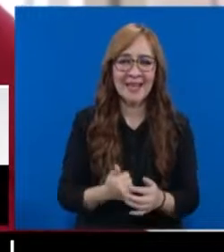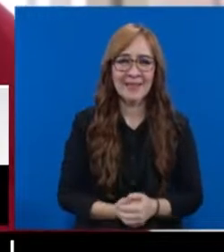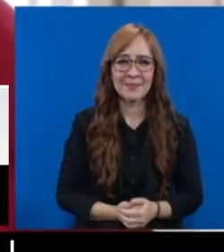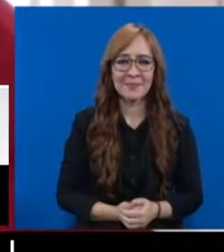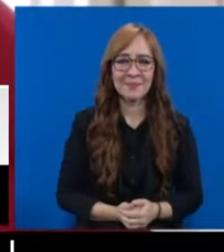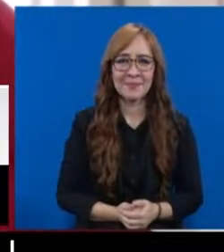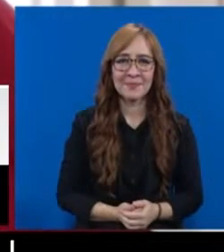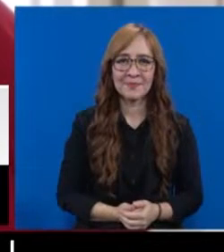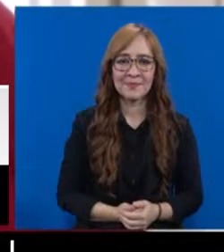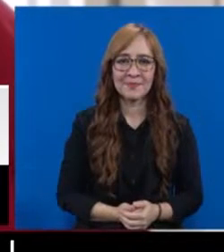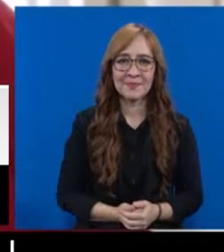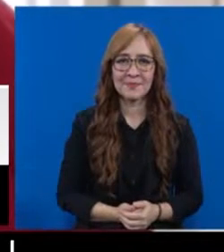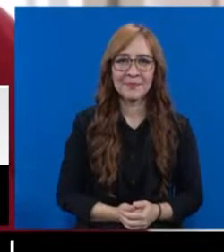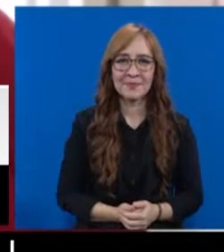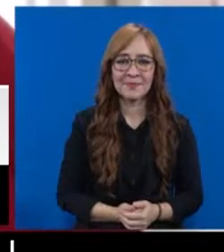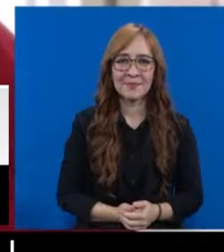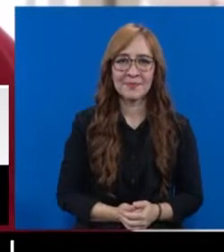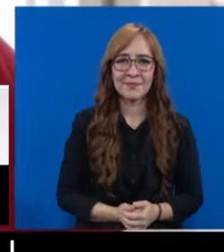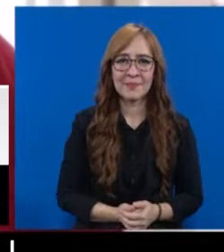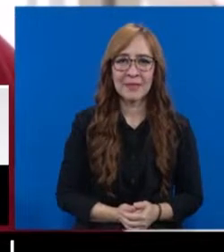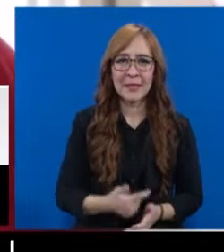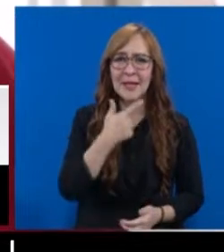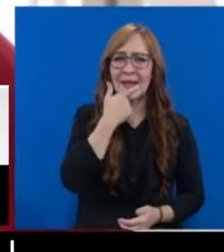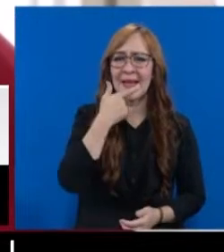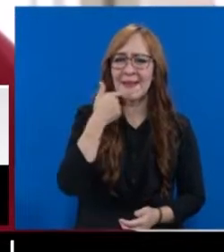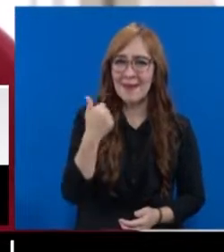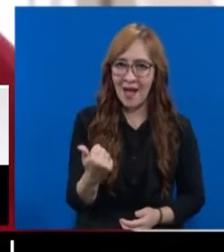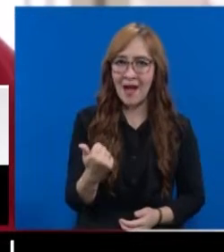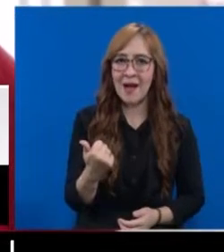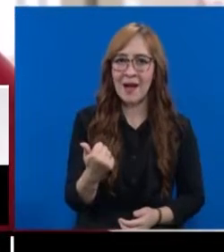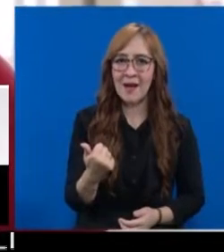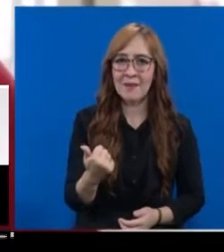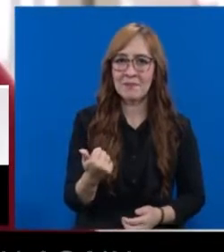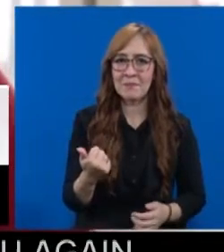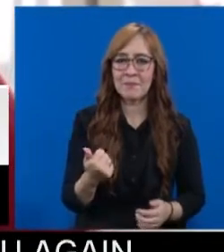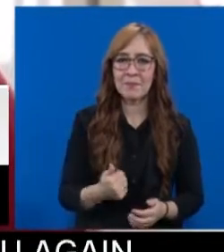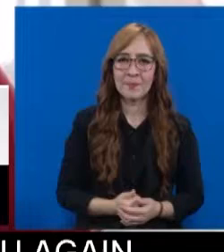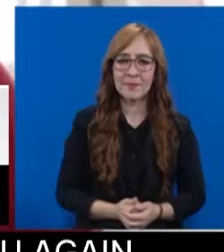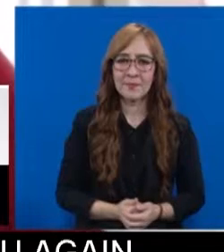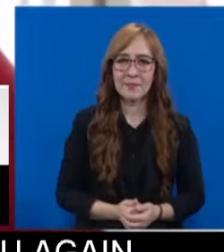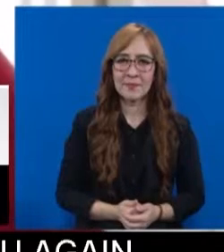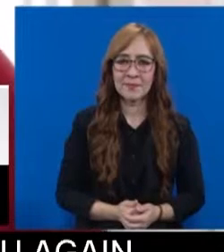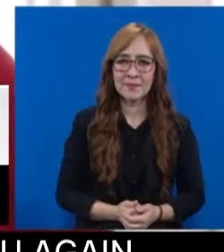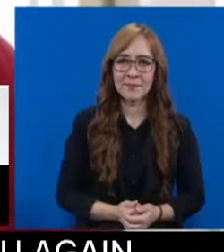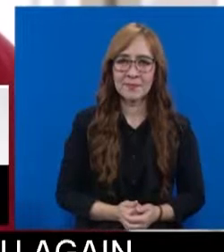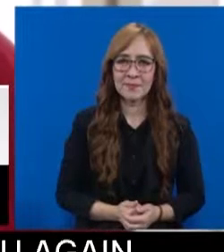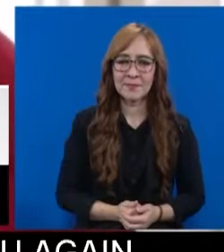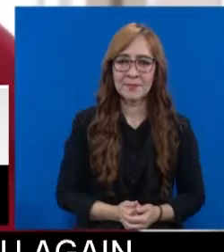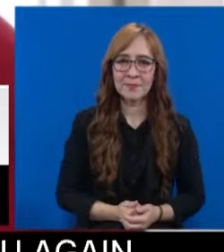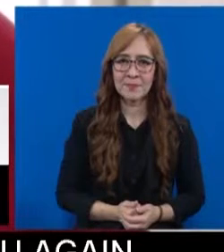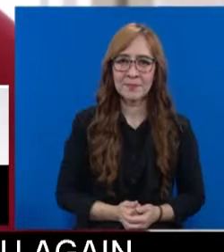sih. Cuman kalau dari rasa enak, manisnya pas. Yang ciri khasnya itu